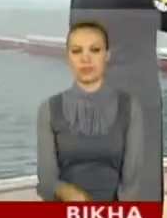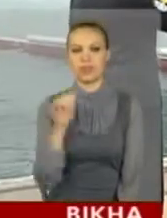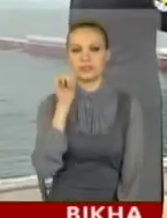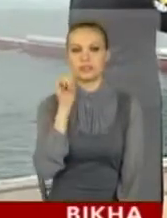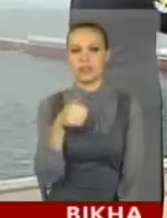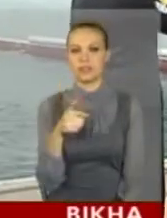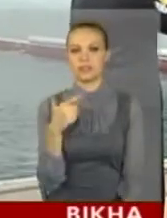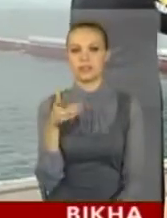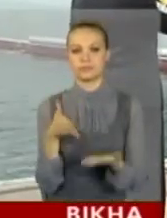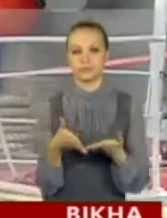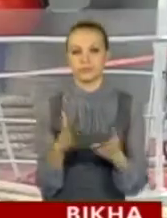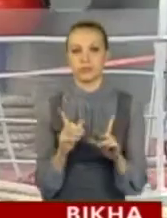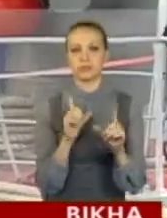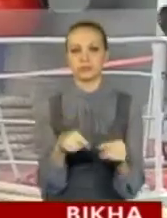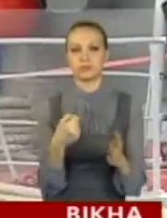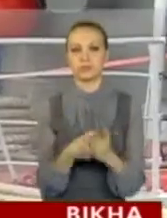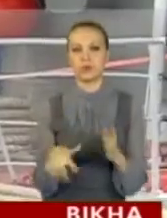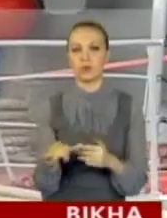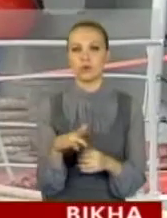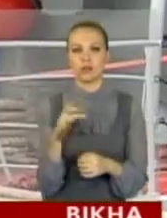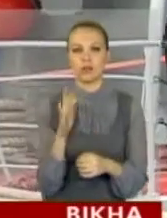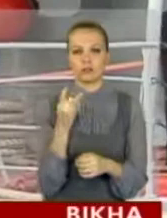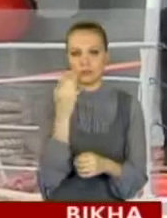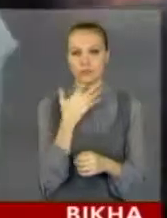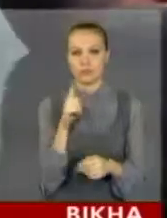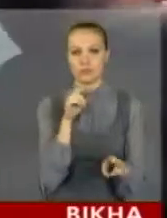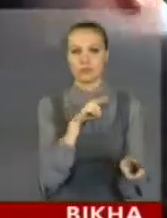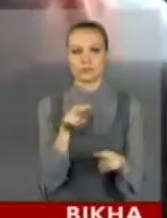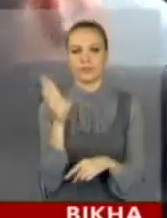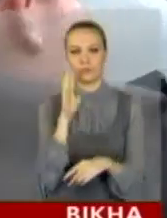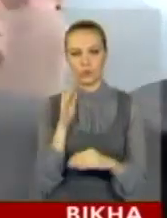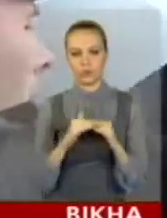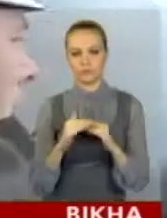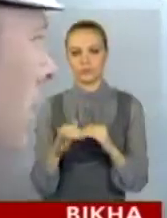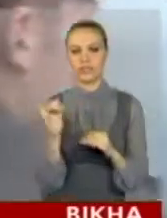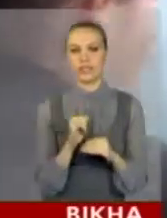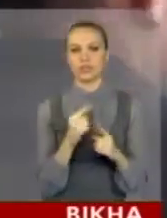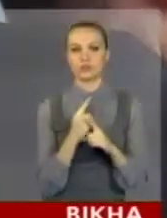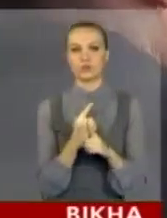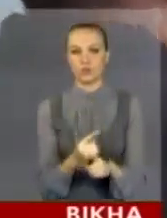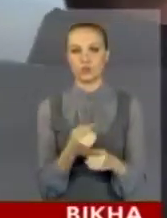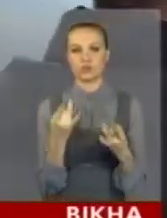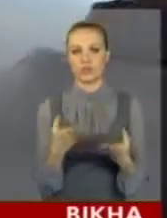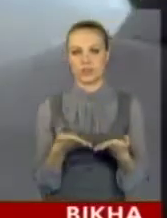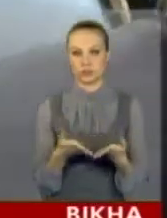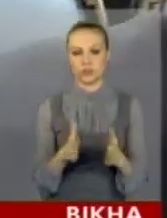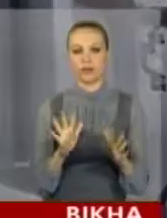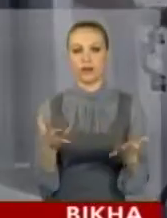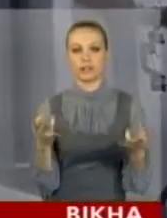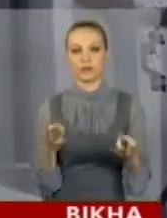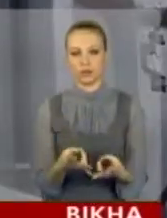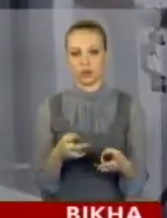Завтра гетьман Сагайдачний вирушить до берегів Африканського Рогу, аби патрулювати води та супроводжувати цивільні торгівельні судна. У разі